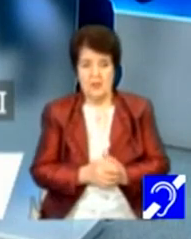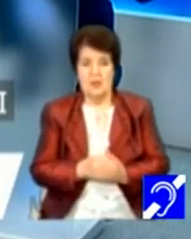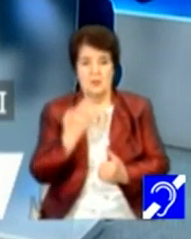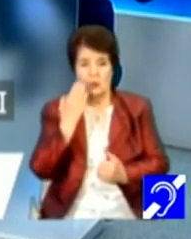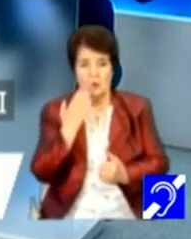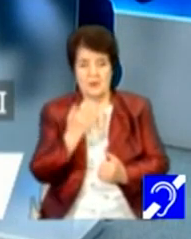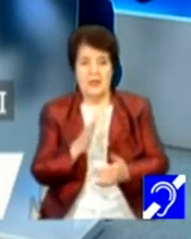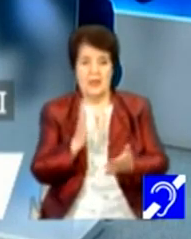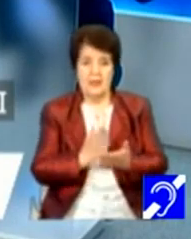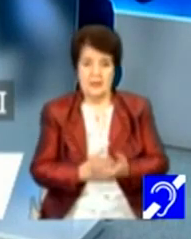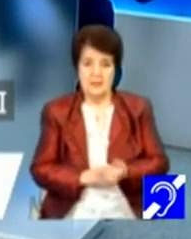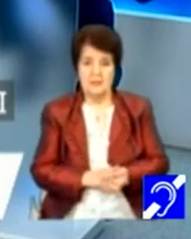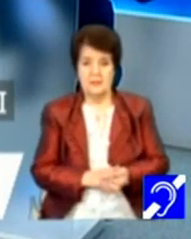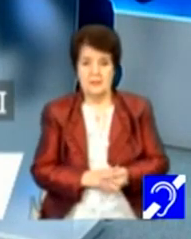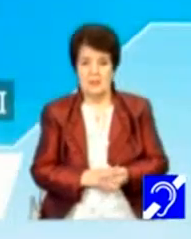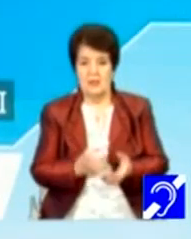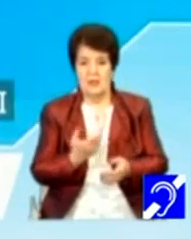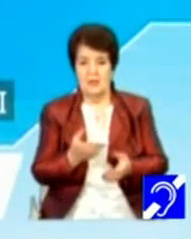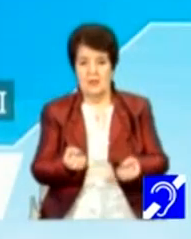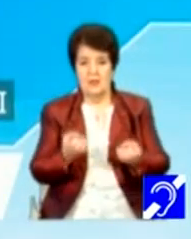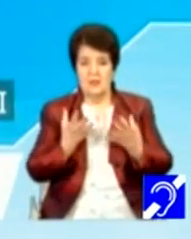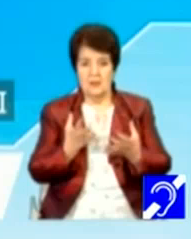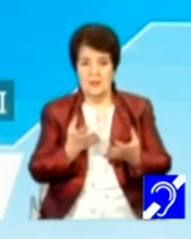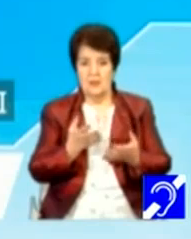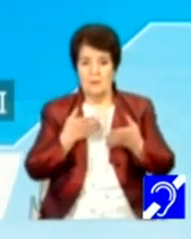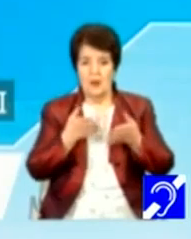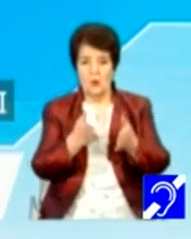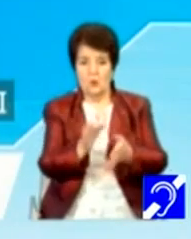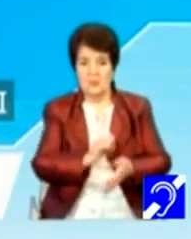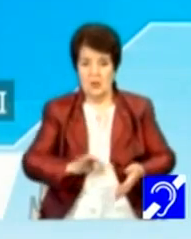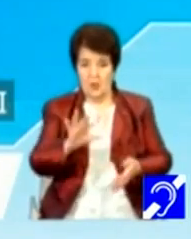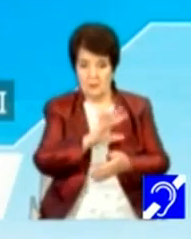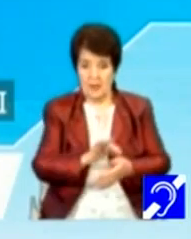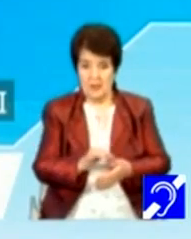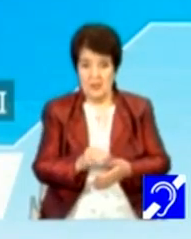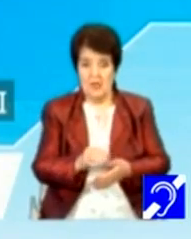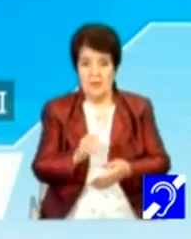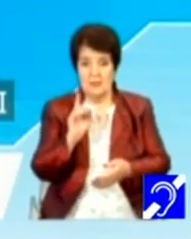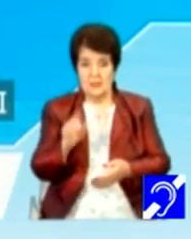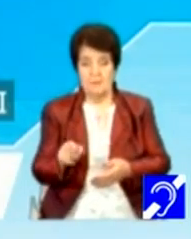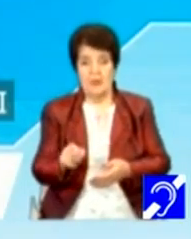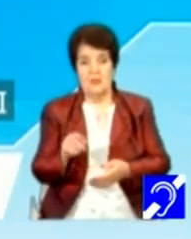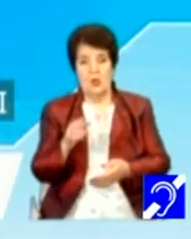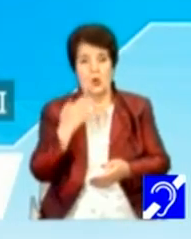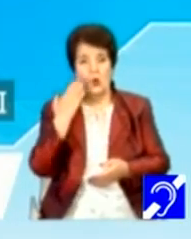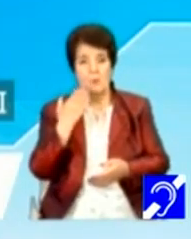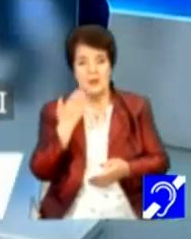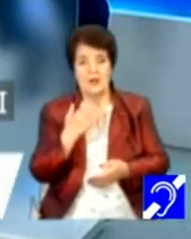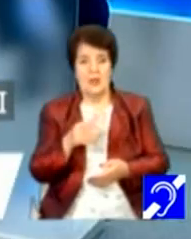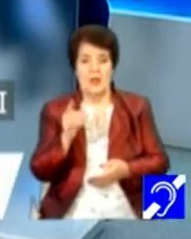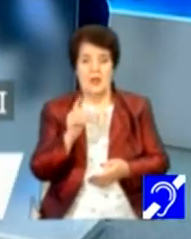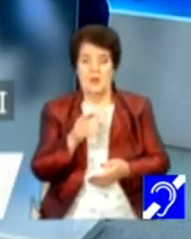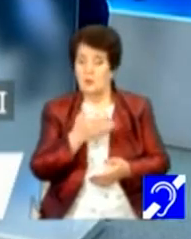Da. Întrebarea vine... Răspunsul meu este foarte clar. Nu există parcurs european în Republica Moldova decât cel prin România. Nu există. Bun.